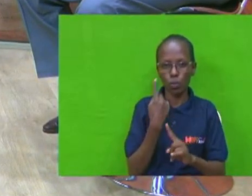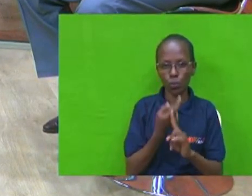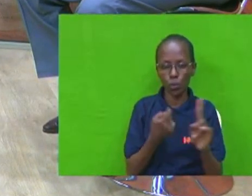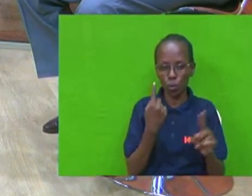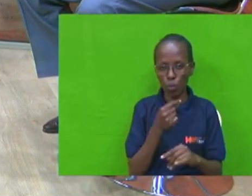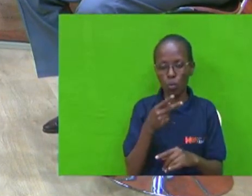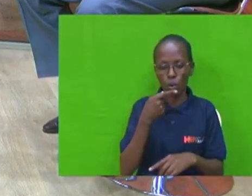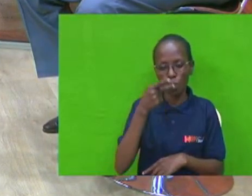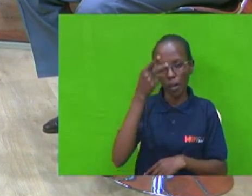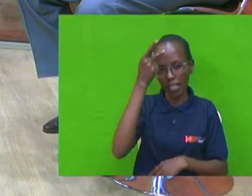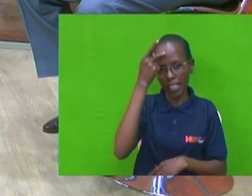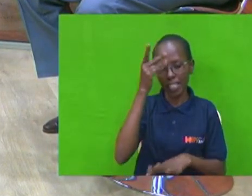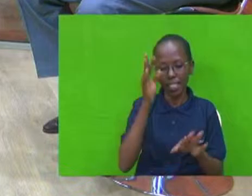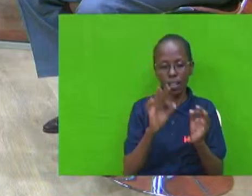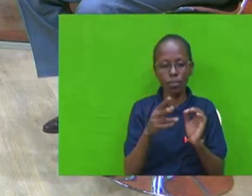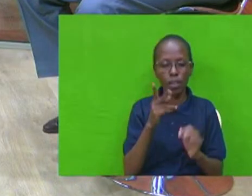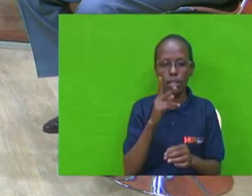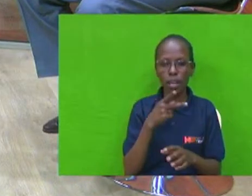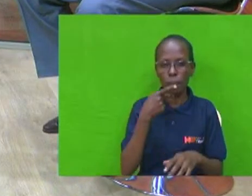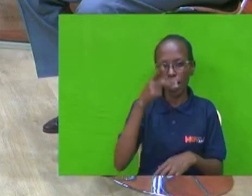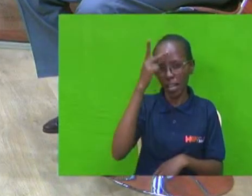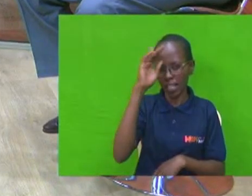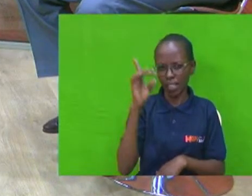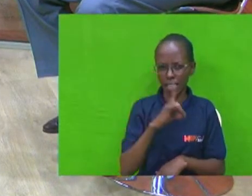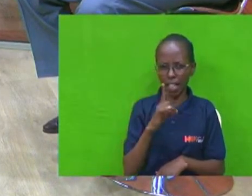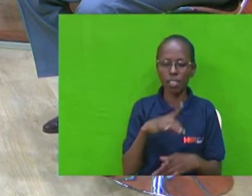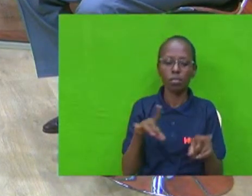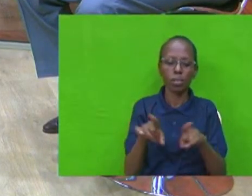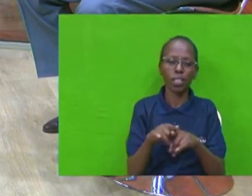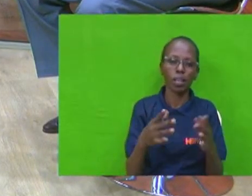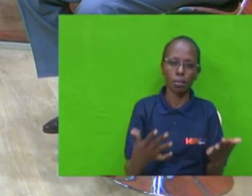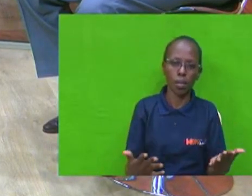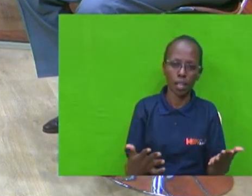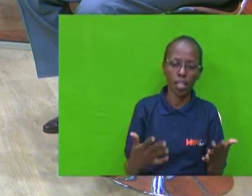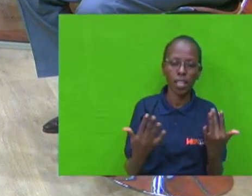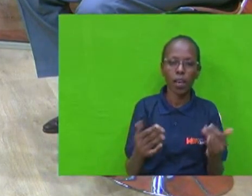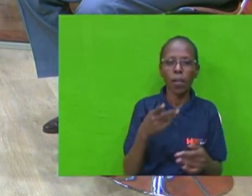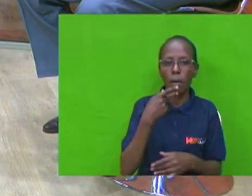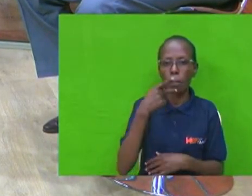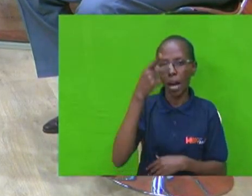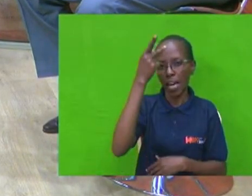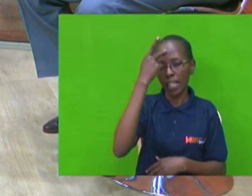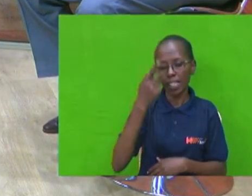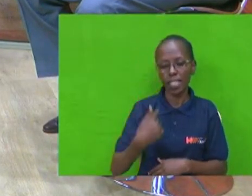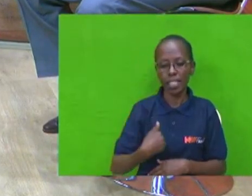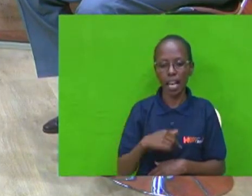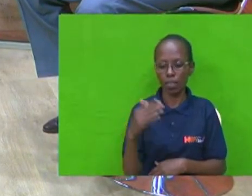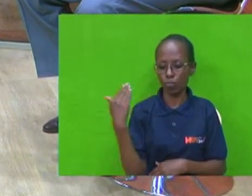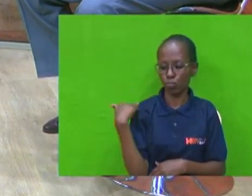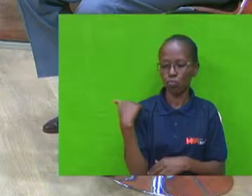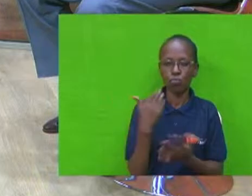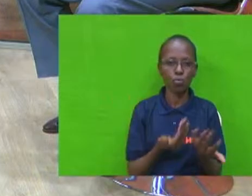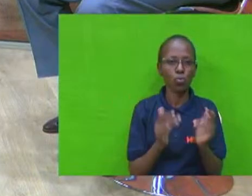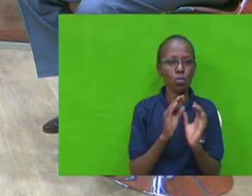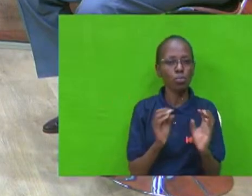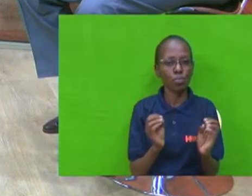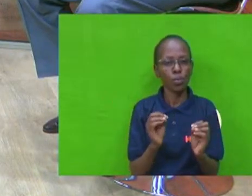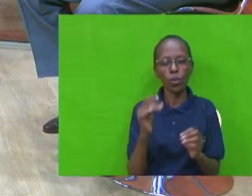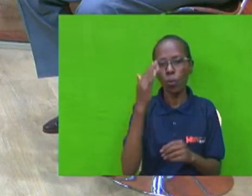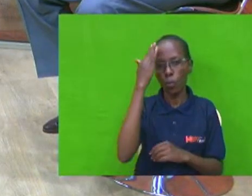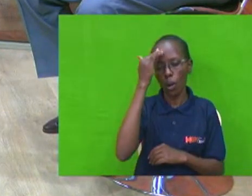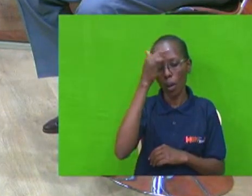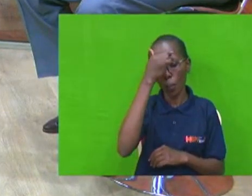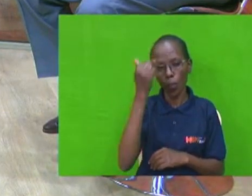Kama mzazi ni ule mkali, itakuwa ni hivyo hivyo. Sasa tunaambiwa kwamba wazazi tusije tukawachokoza watoto, maana